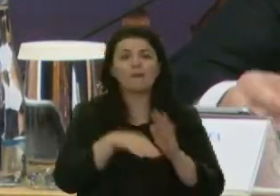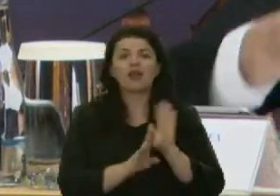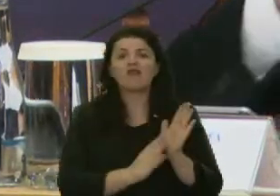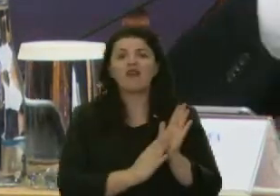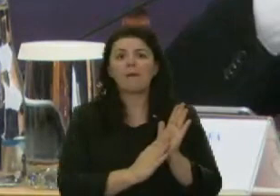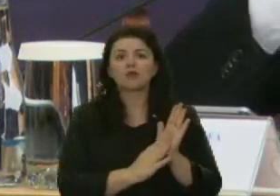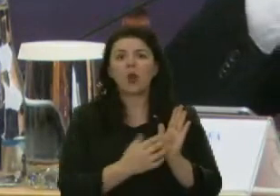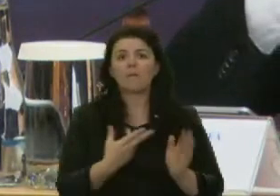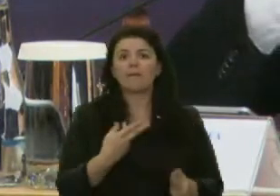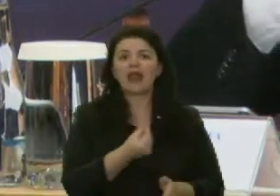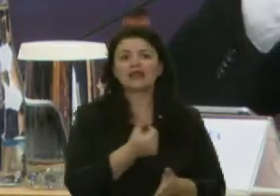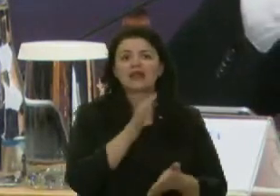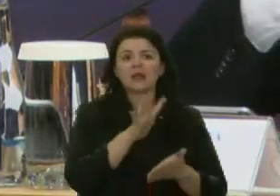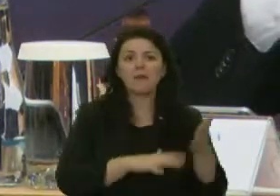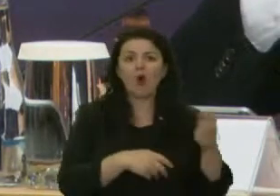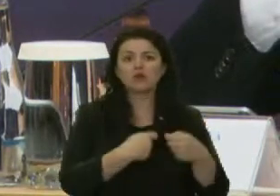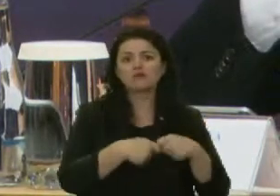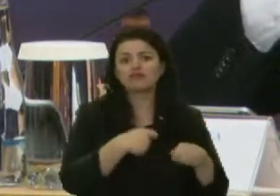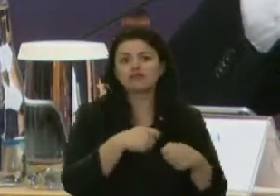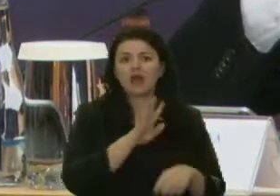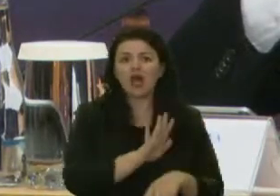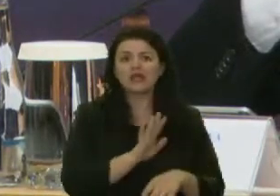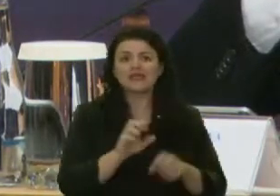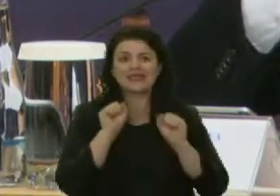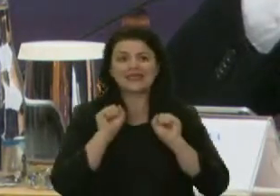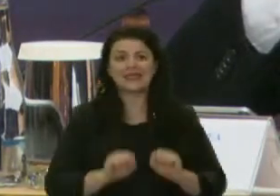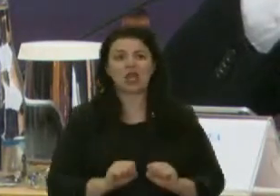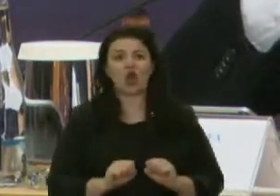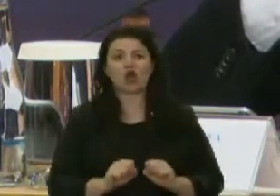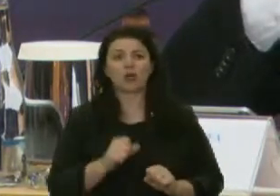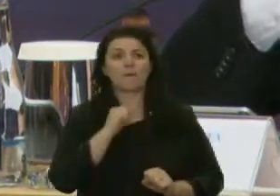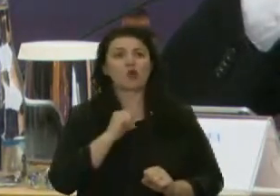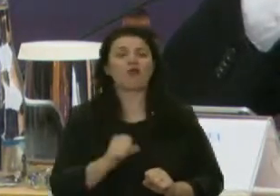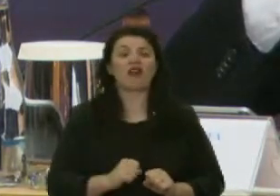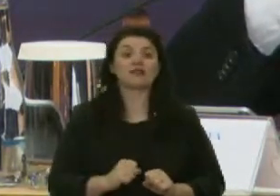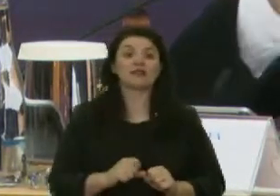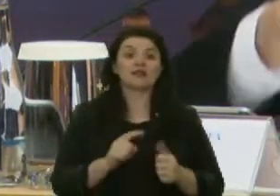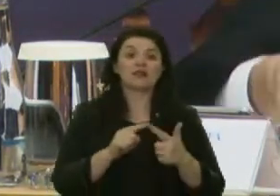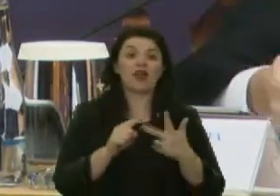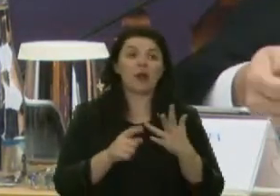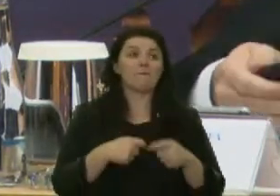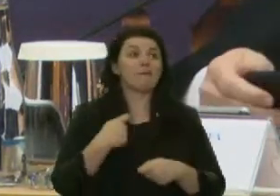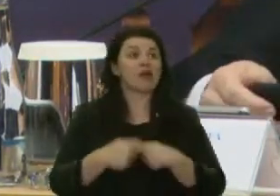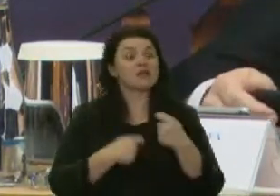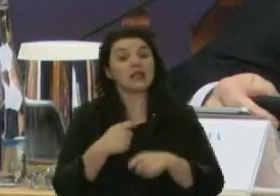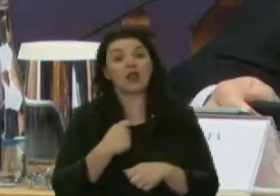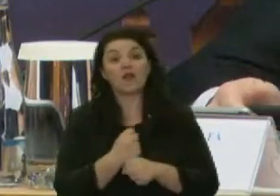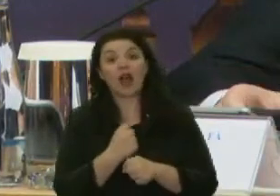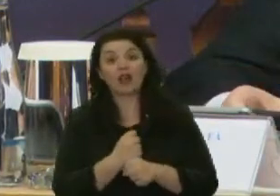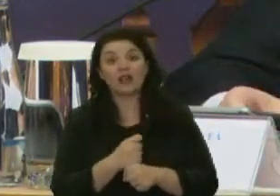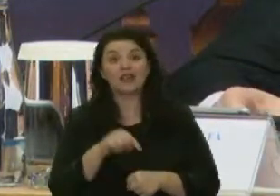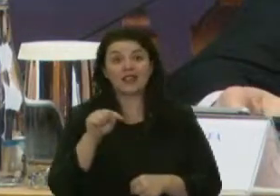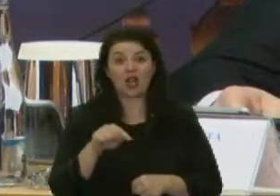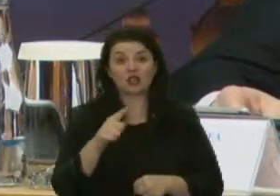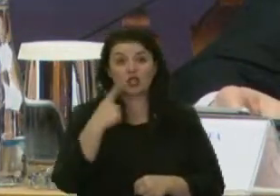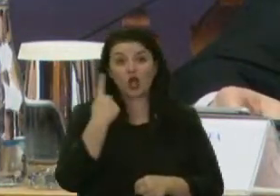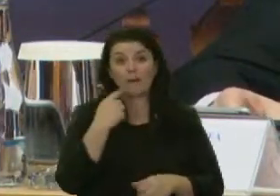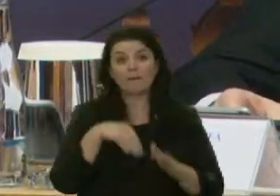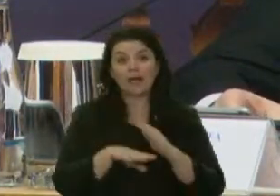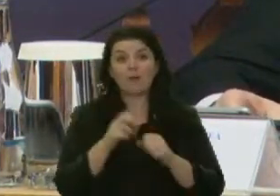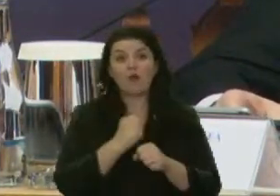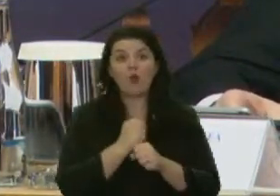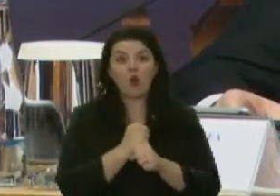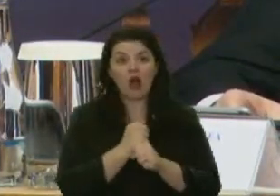că plătesc impozite și taxe prin faptul că sunt oameni serioși profesioniști în diverse meserii pe care le practică în acest oraș și că prin munca